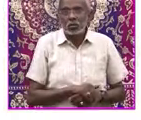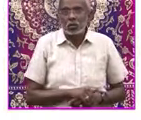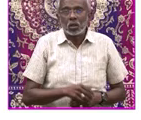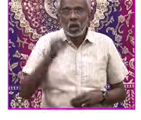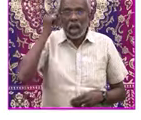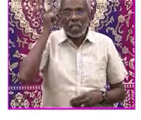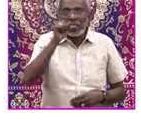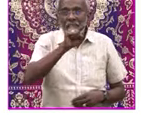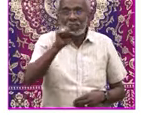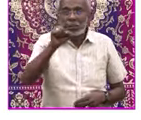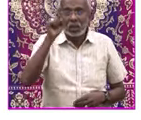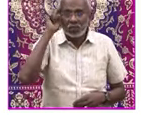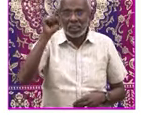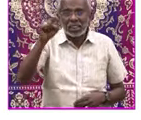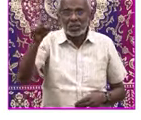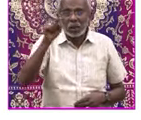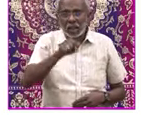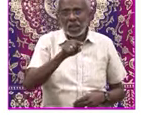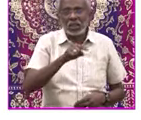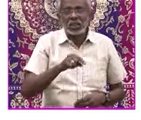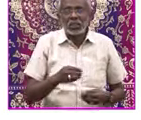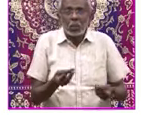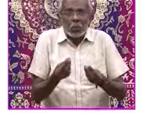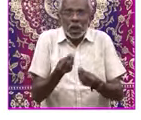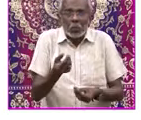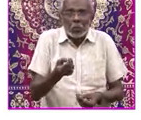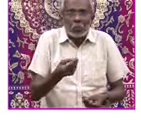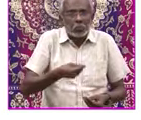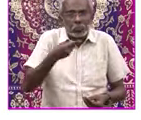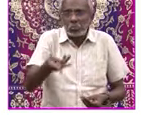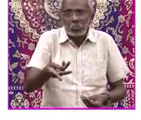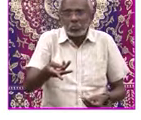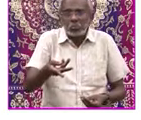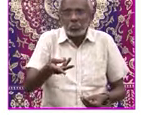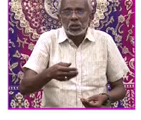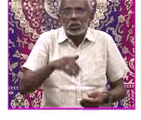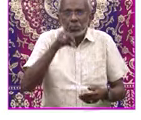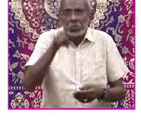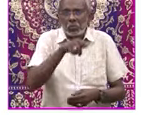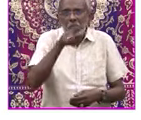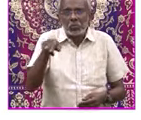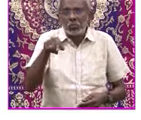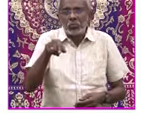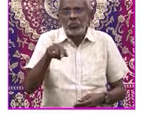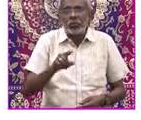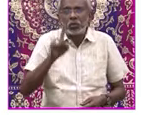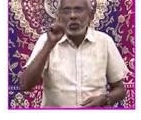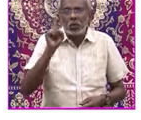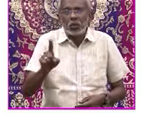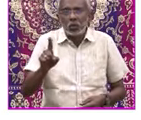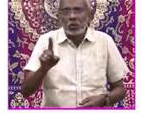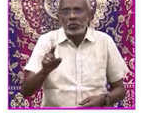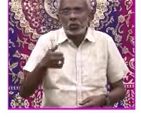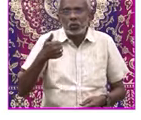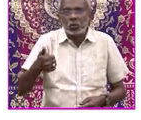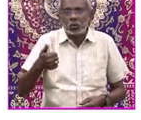என்னும் வடகலிங்க மன்னன் திரை செலுத்தாத பிழையின் காரணமாக முதலாம்